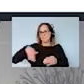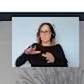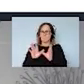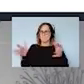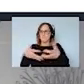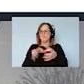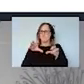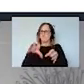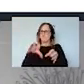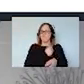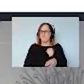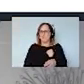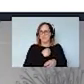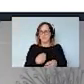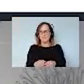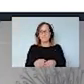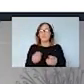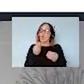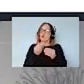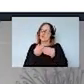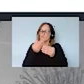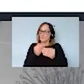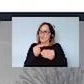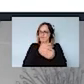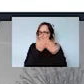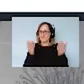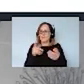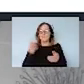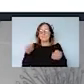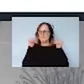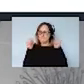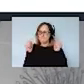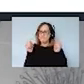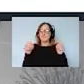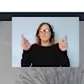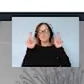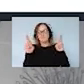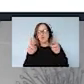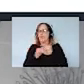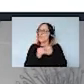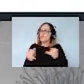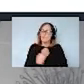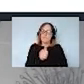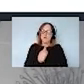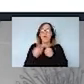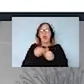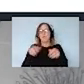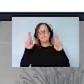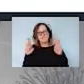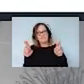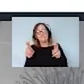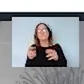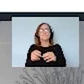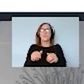wokół Społedu, więc to jeszcze przed nami. Ja bardzo mocno trzymam kciuki, oczywiście z różnych powodów, ale tak, trzymam bardzo mocno